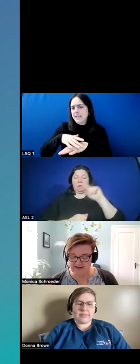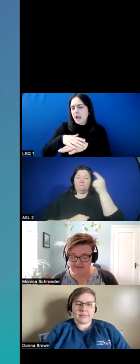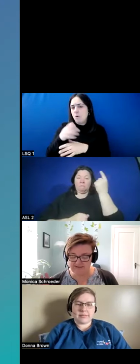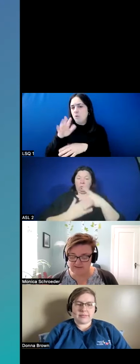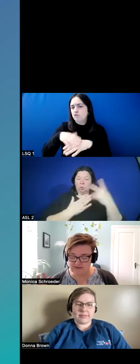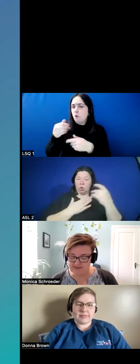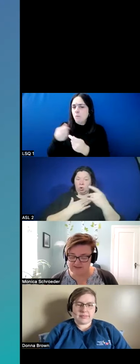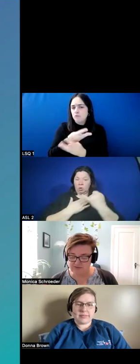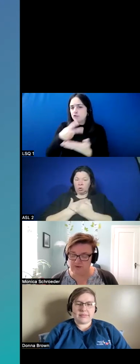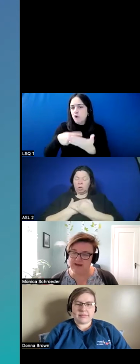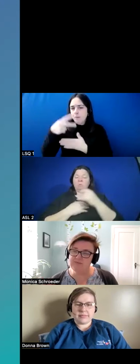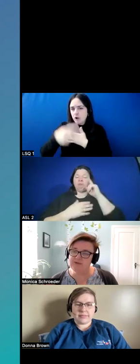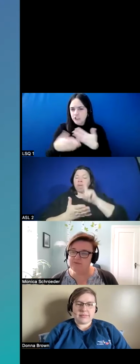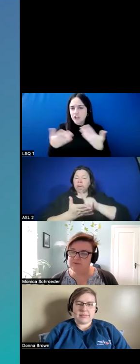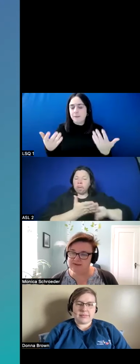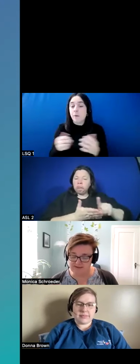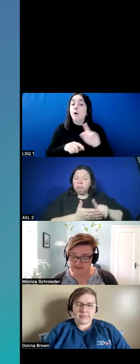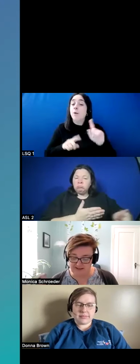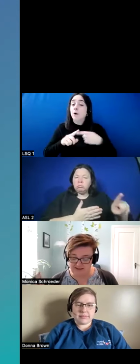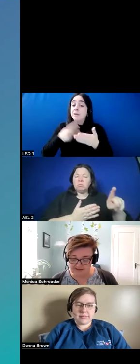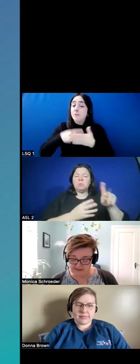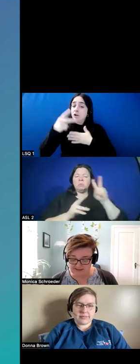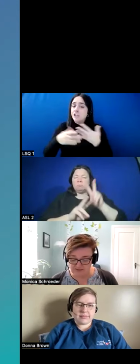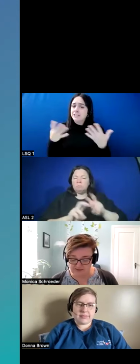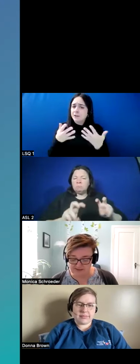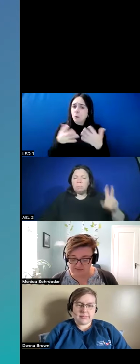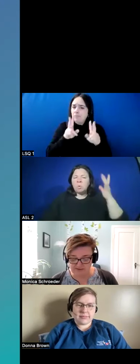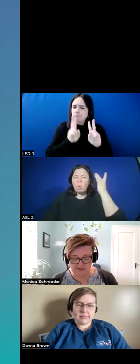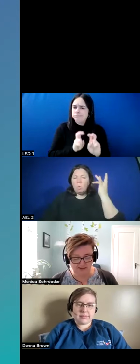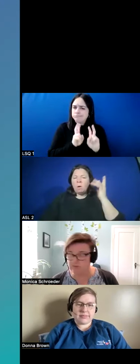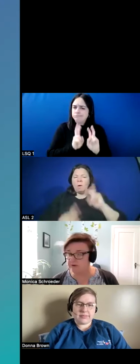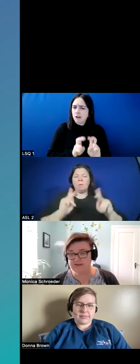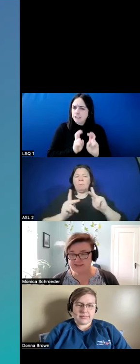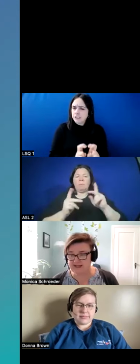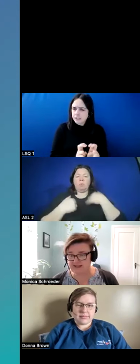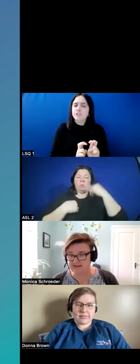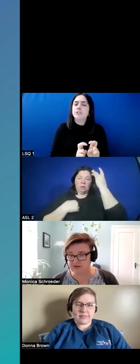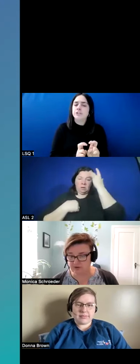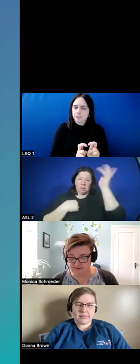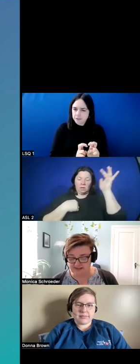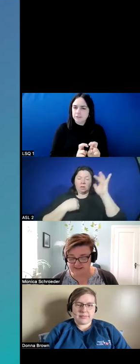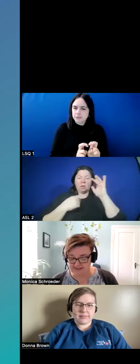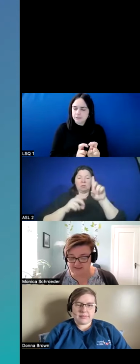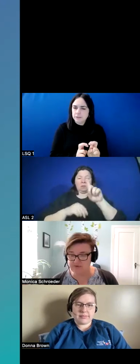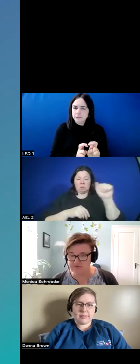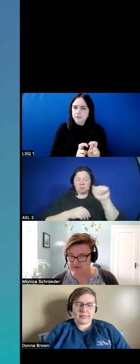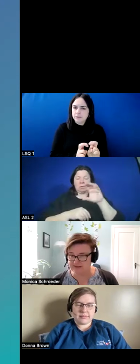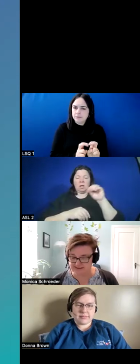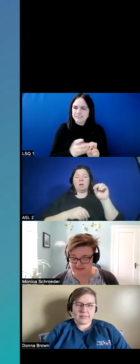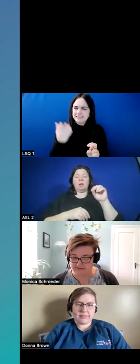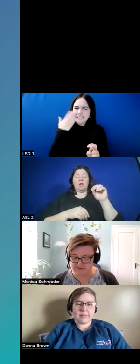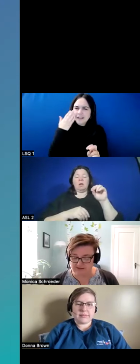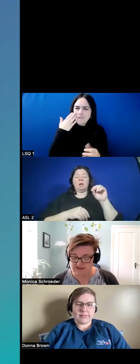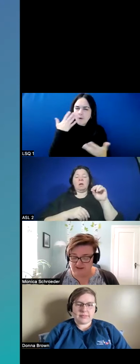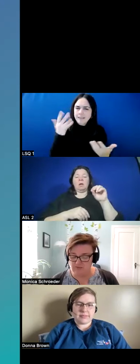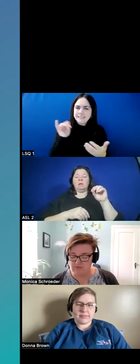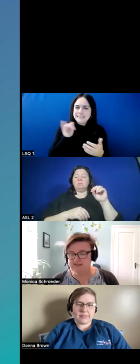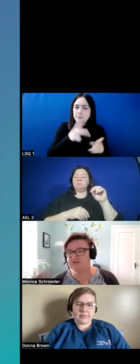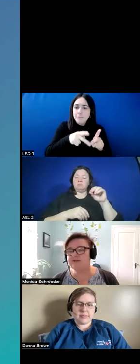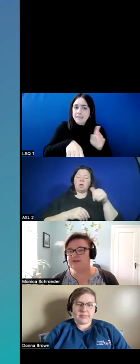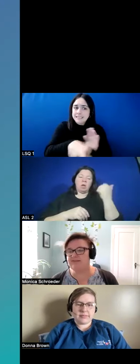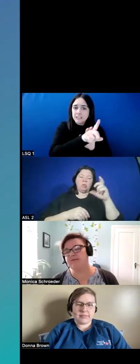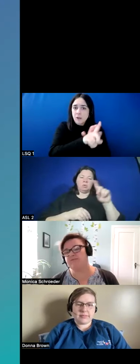Canada. Le premier projet, c'était des recherches pour voir les raisons pour lesquelles les personnes ayant une déficience intellectuelle ne recevaient pas